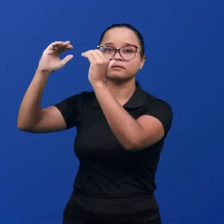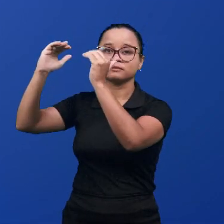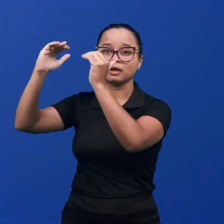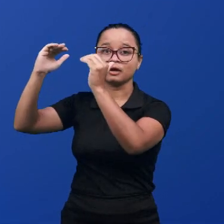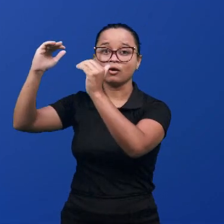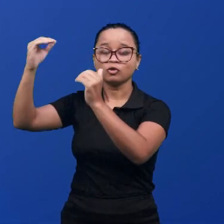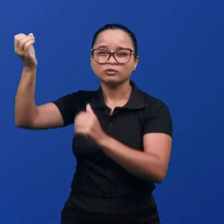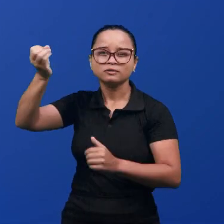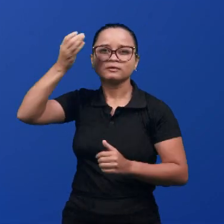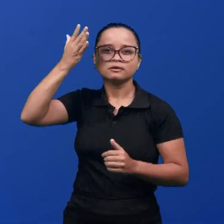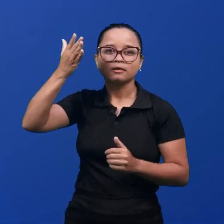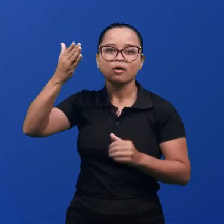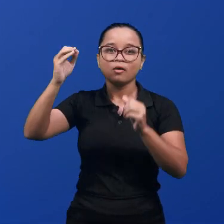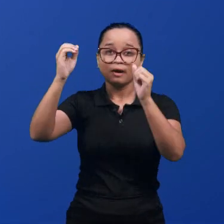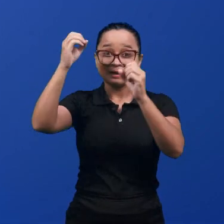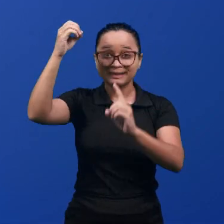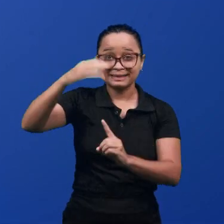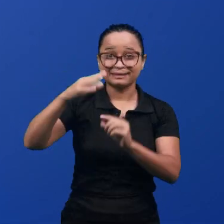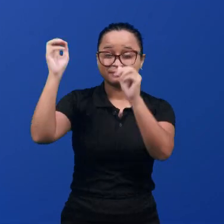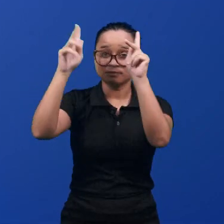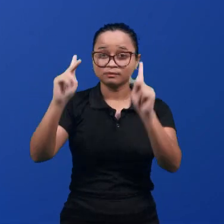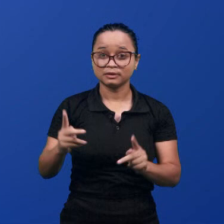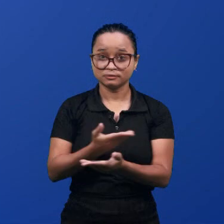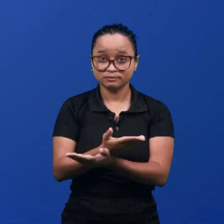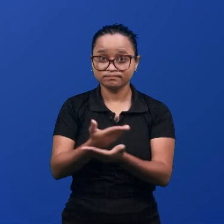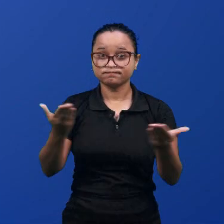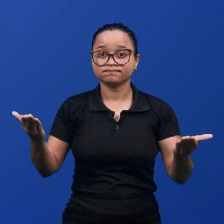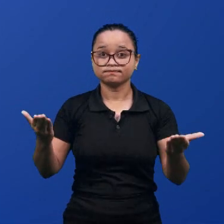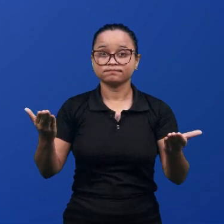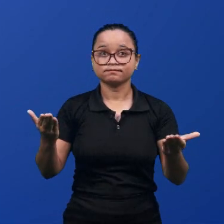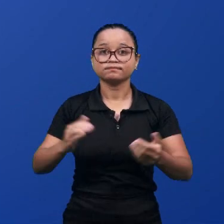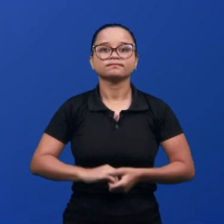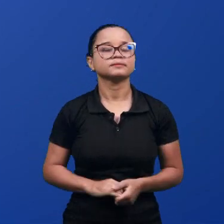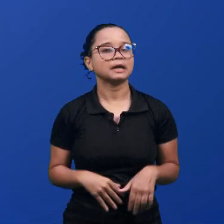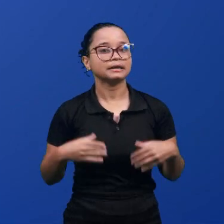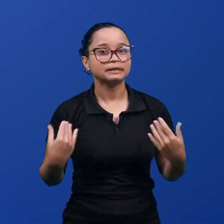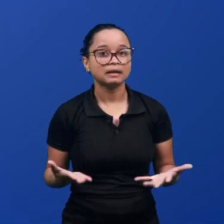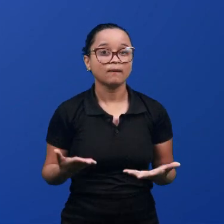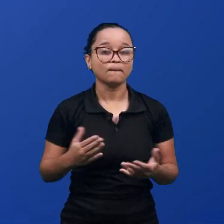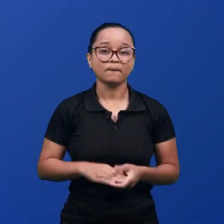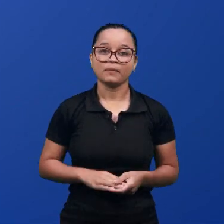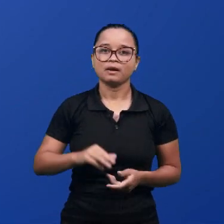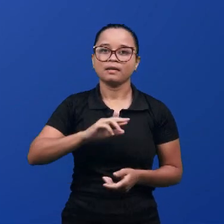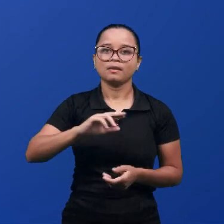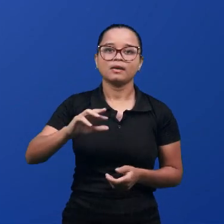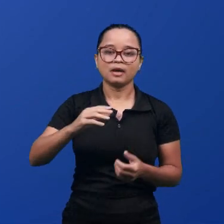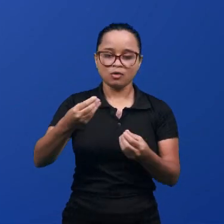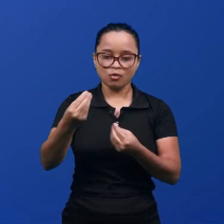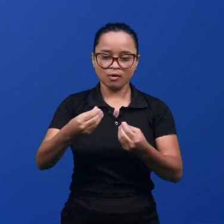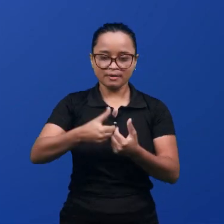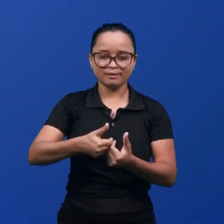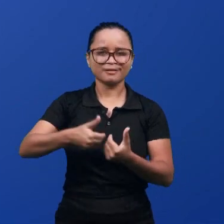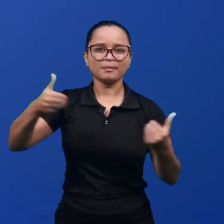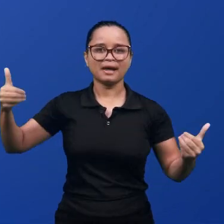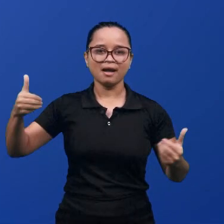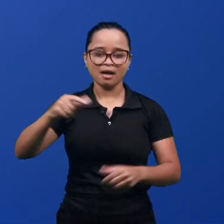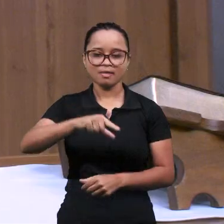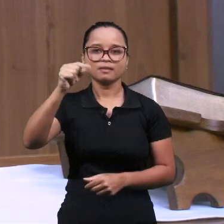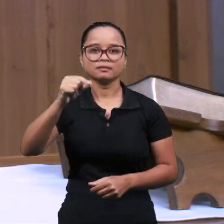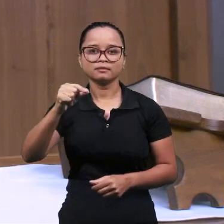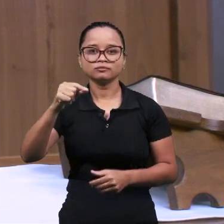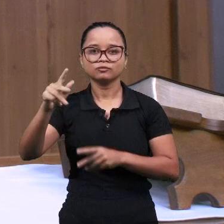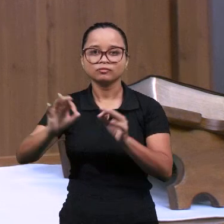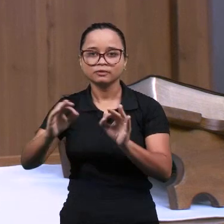l'obéissance et aspersion du sang de Jésus-Christ, grâce et paix, vous soyez multipliés. » Donc, il n'est pas possible de